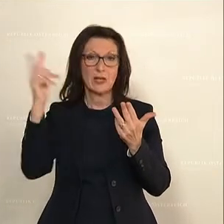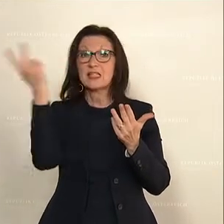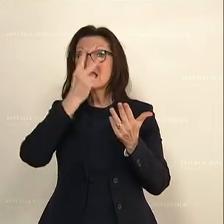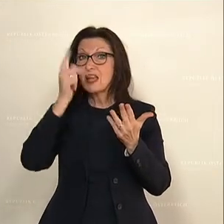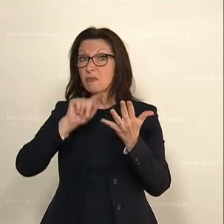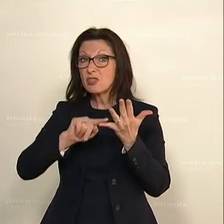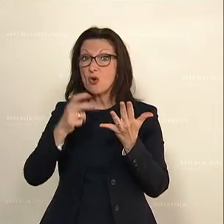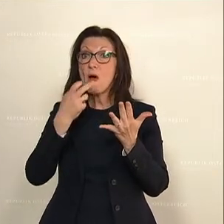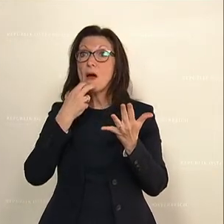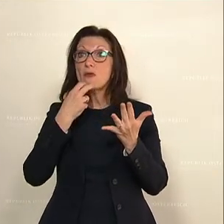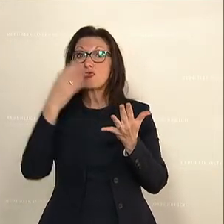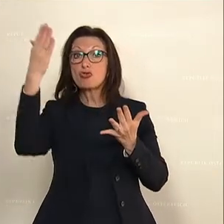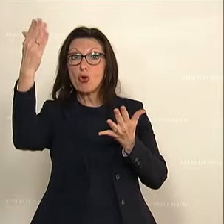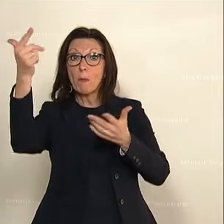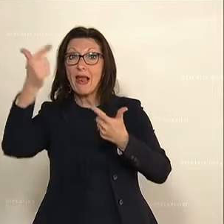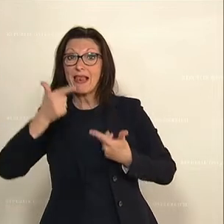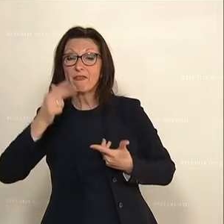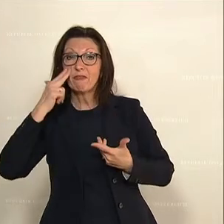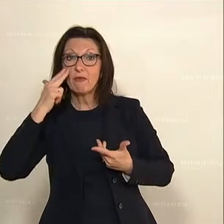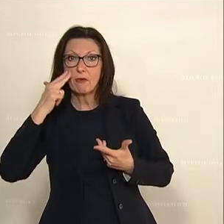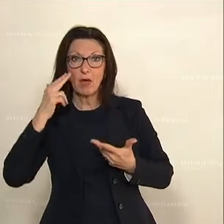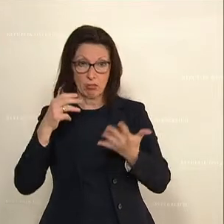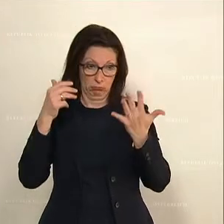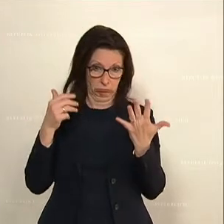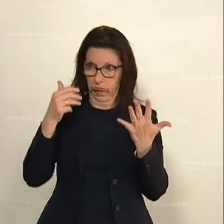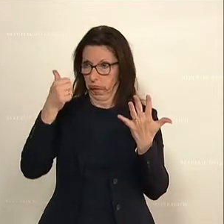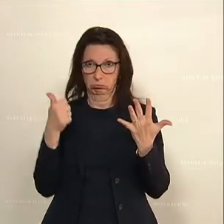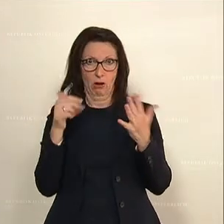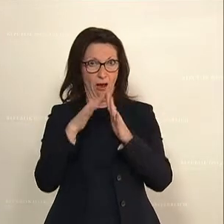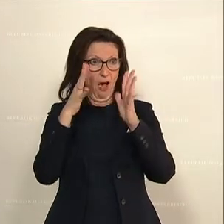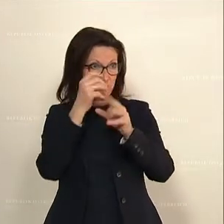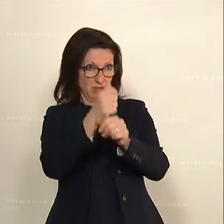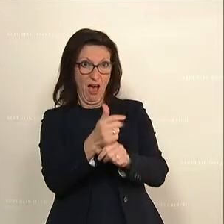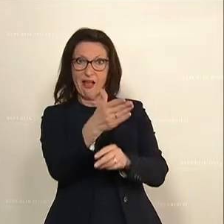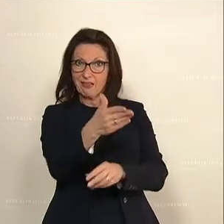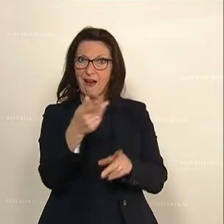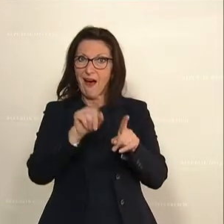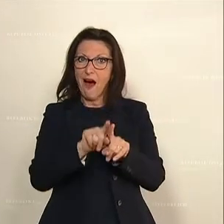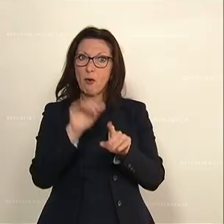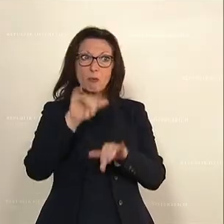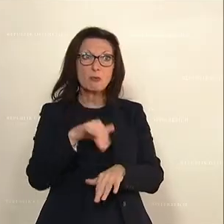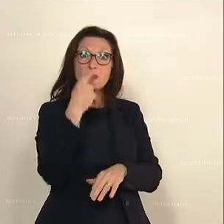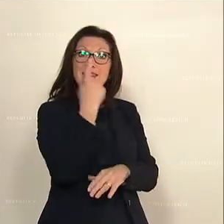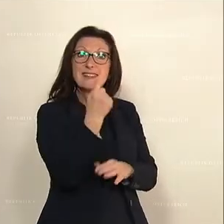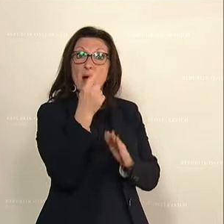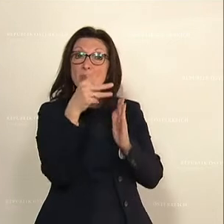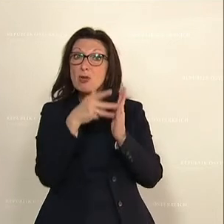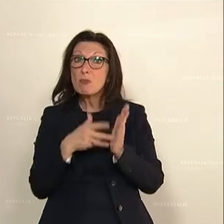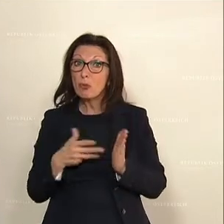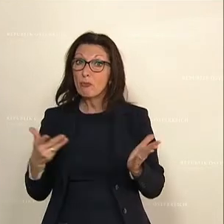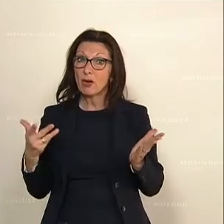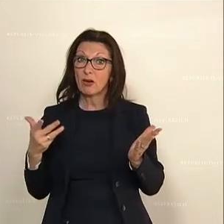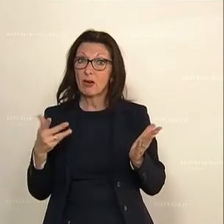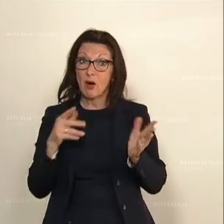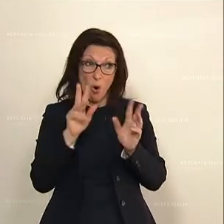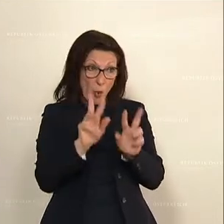der Stromlieferant. Der Haushalt wird letzten Endes natürlich auch involviert, weil er selbst überprüfen muss, ob